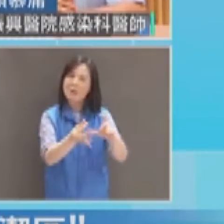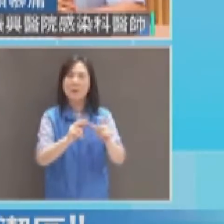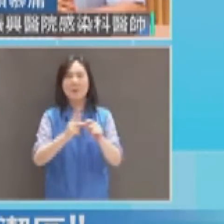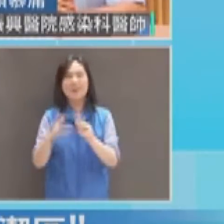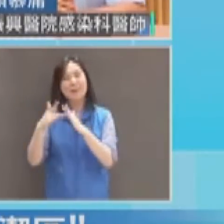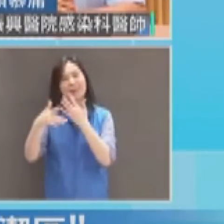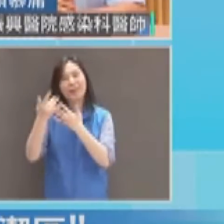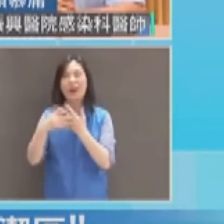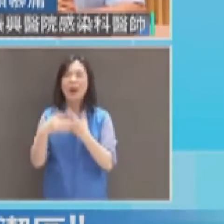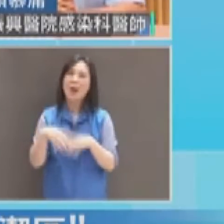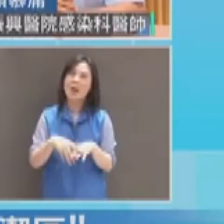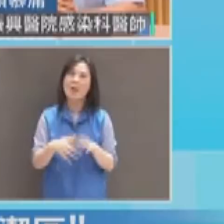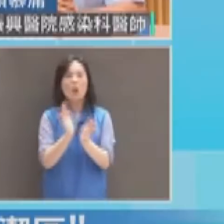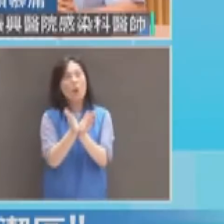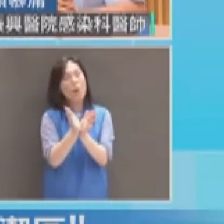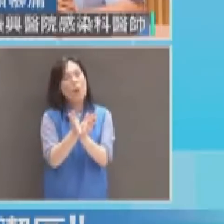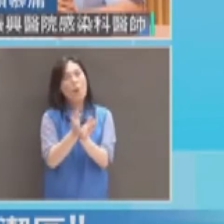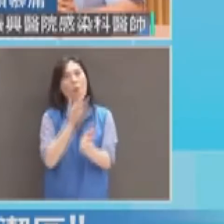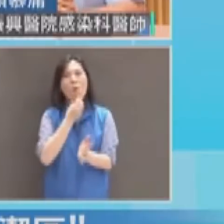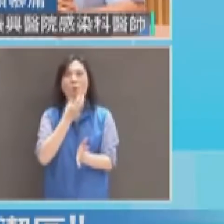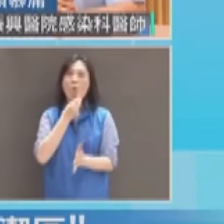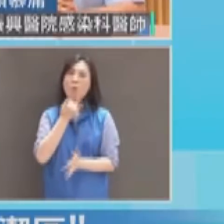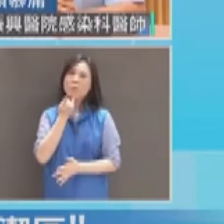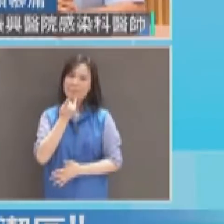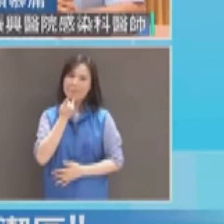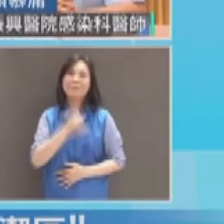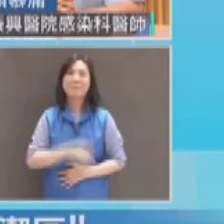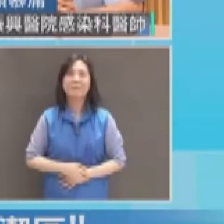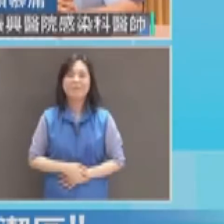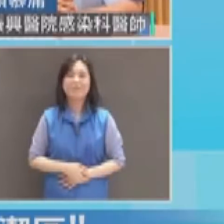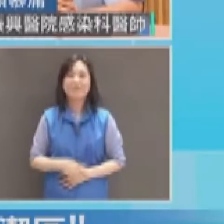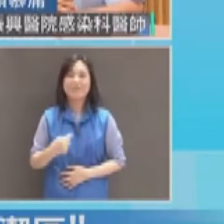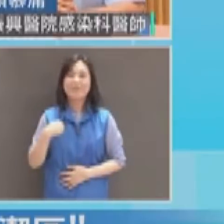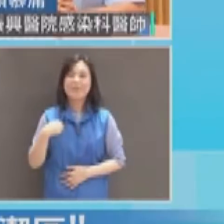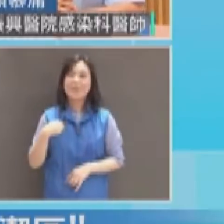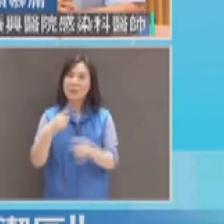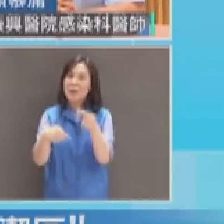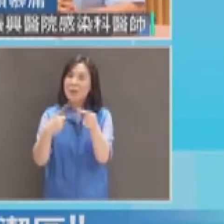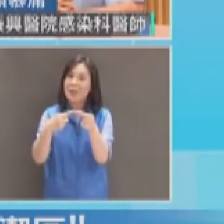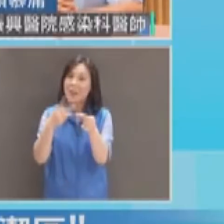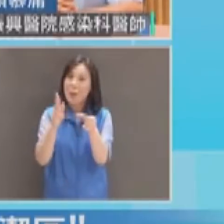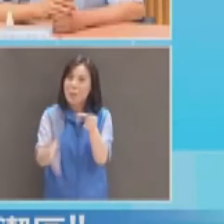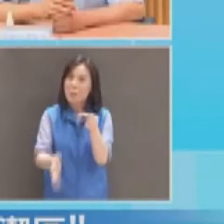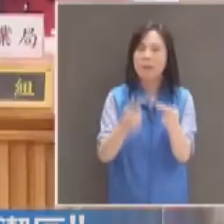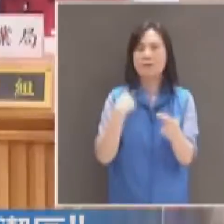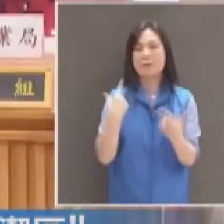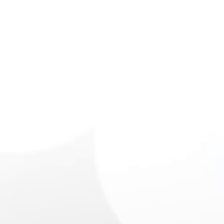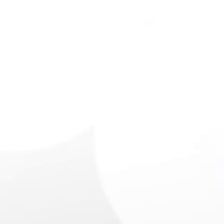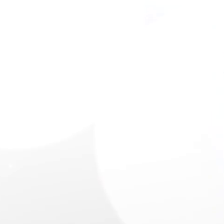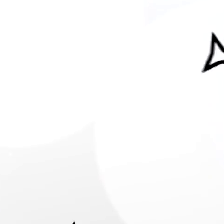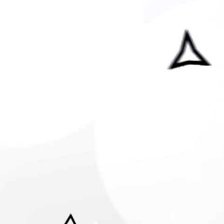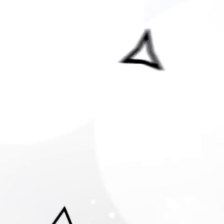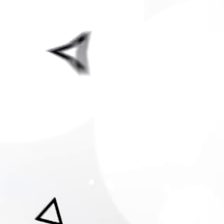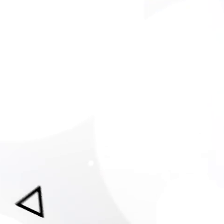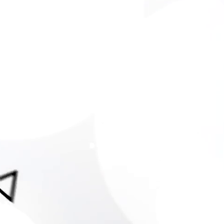人共度天伦的舒压时光。那其实我过去一年半就是过这样的生活。好，谢谢各位。